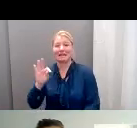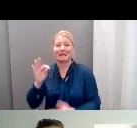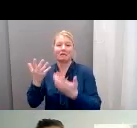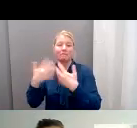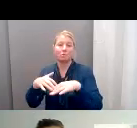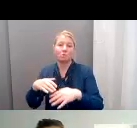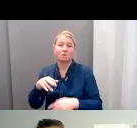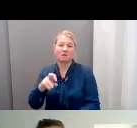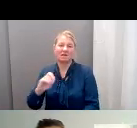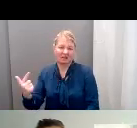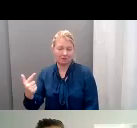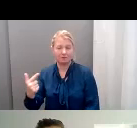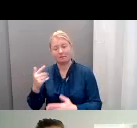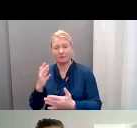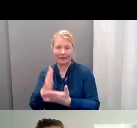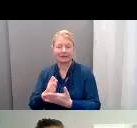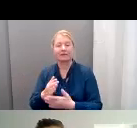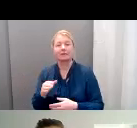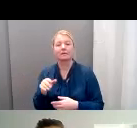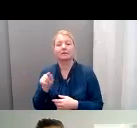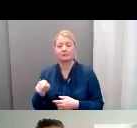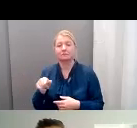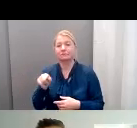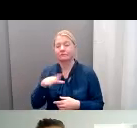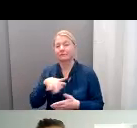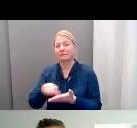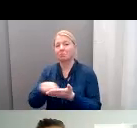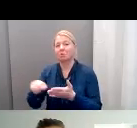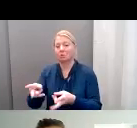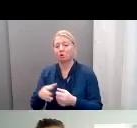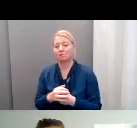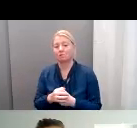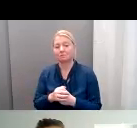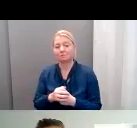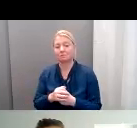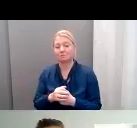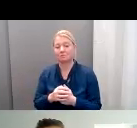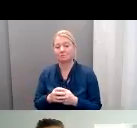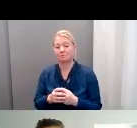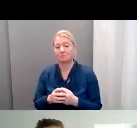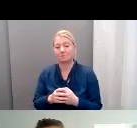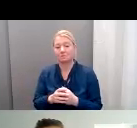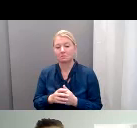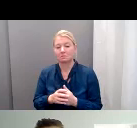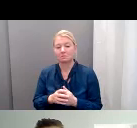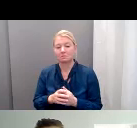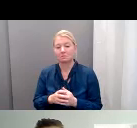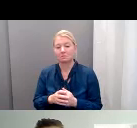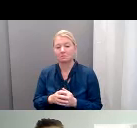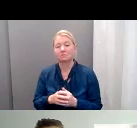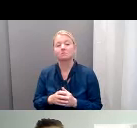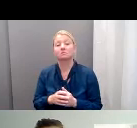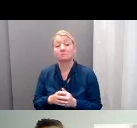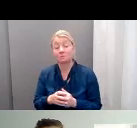rfsu.se/funktionsrätt, där man också kan hitta rapporten. Om man har frågor eller vill ha vidare kontakt med